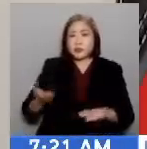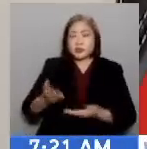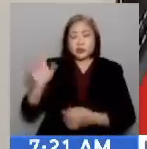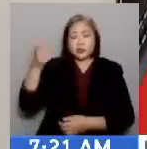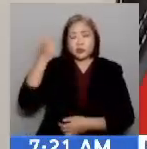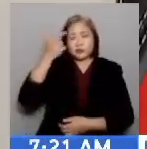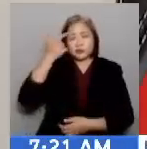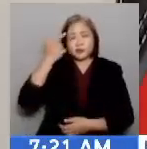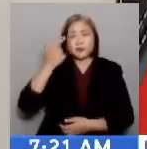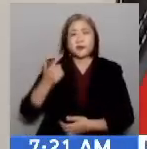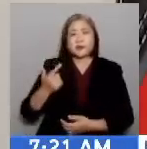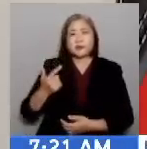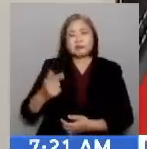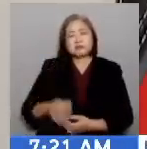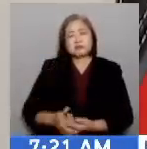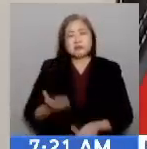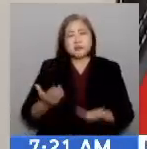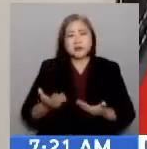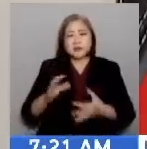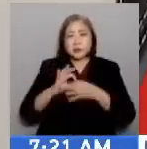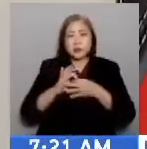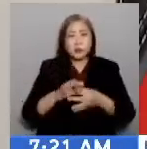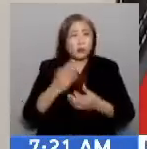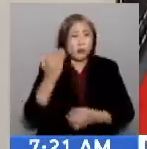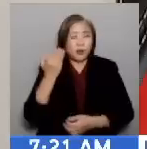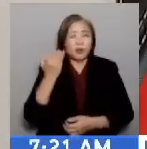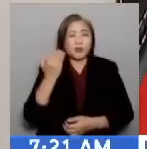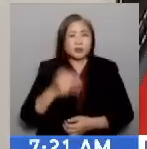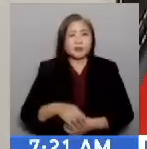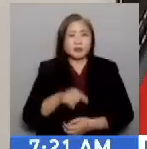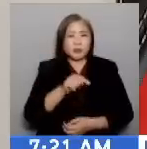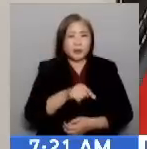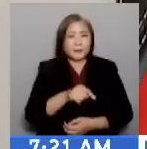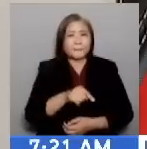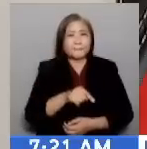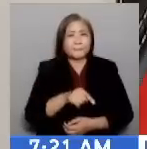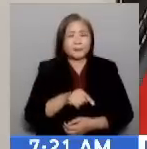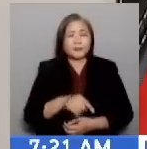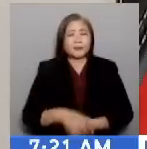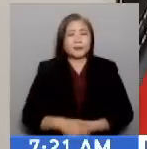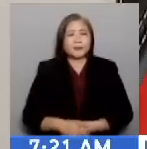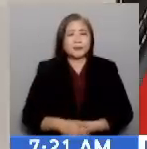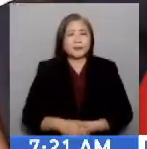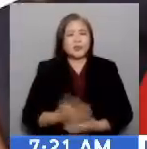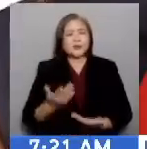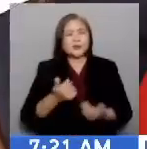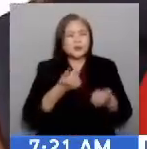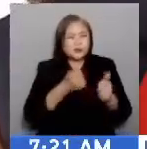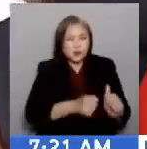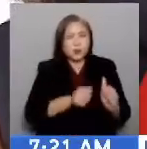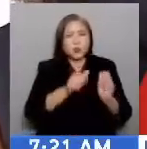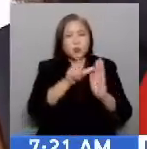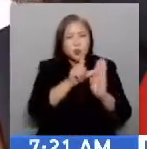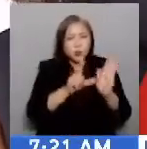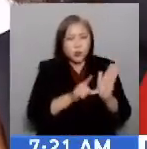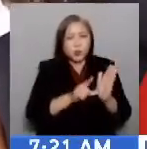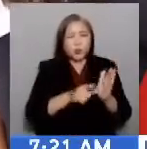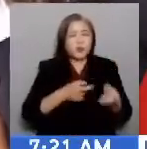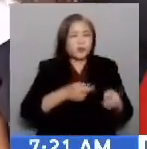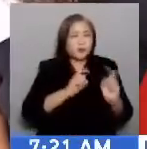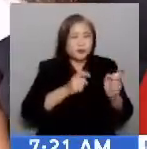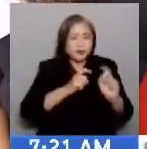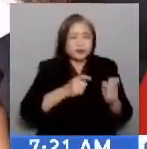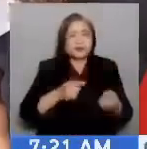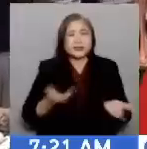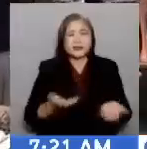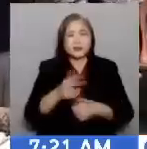rin maiugnay natin ito doon sa pagpapaigting talaga ng batas pangisdaan ng Pilipinas. Kaya raw patuloy ang pamimigay